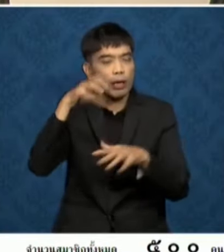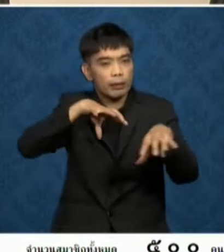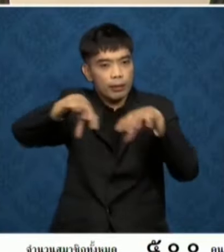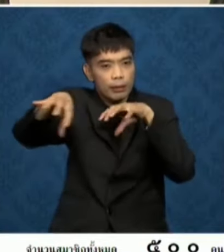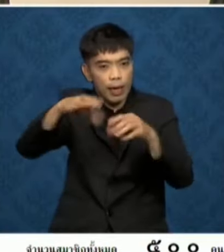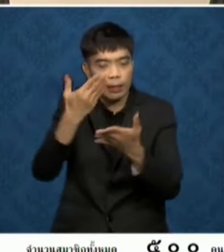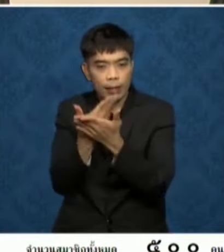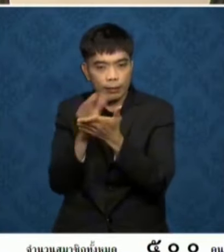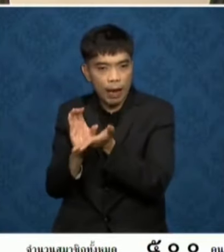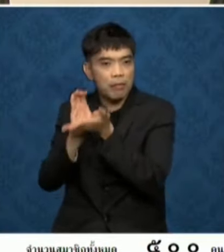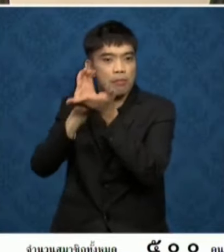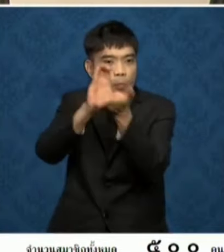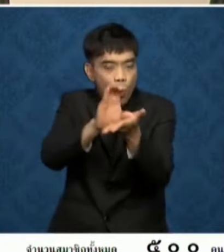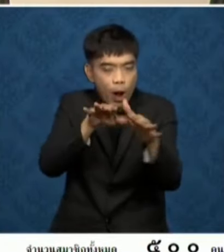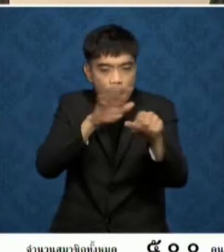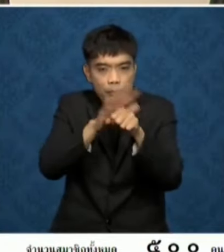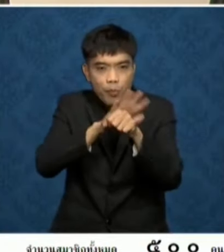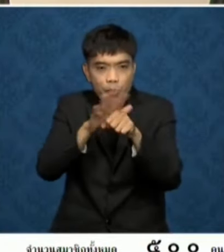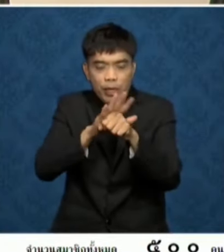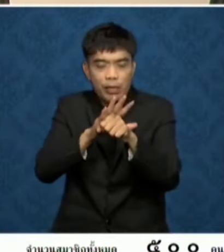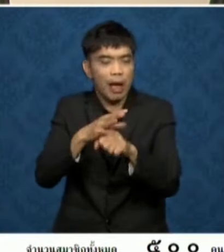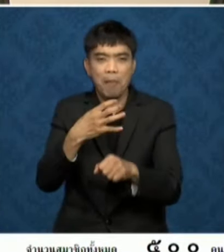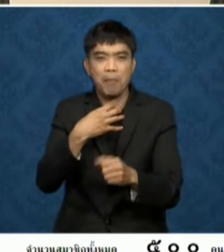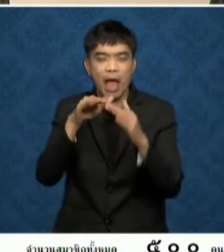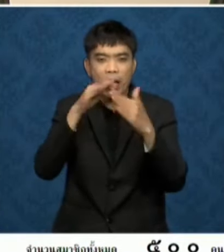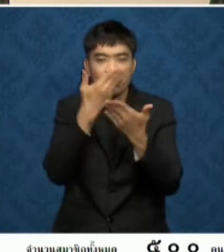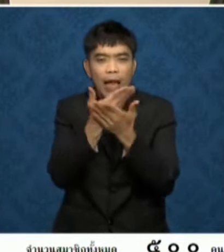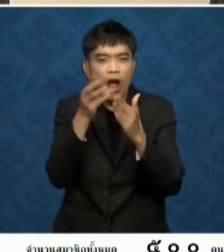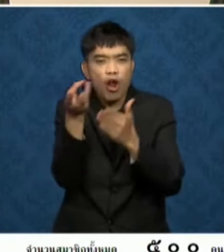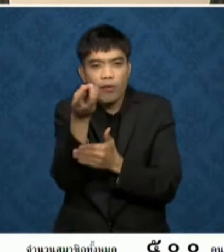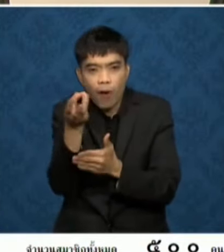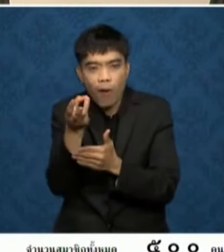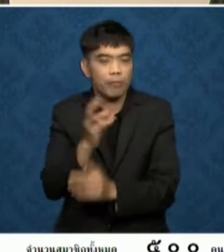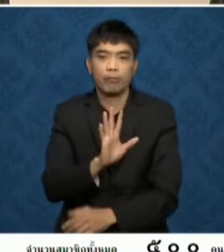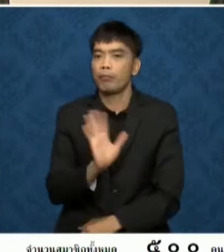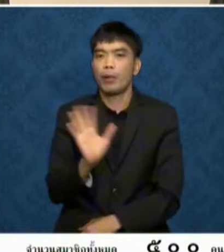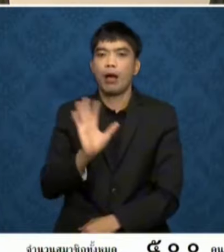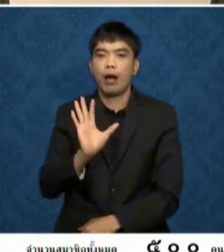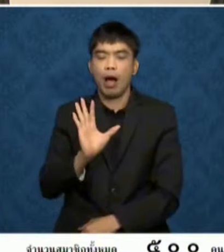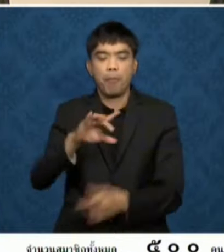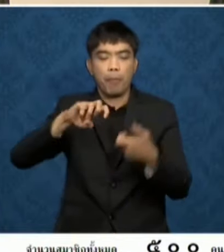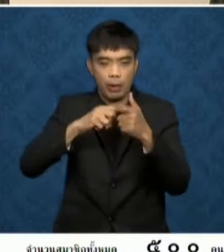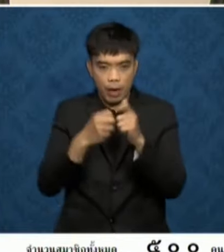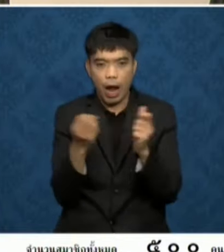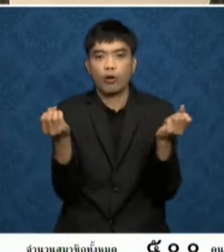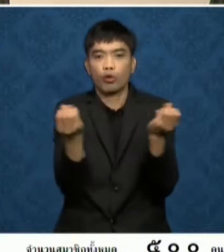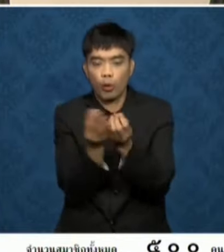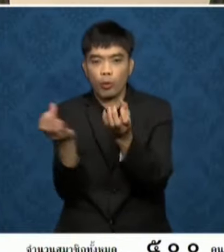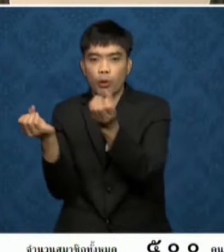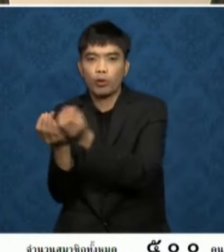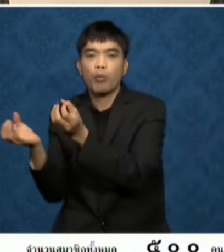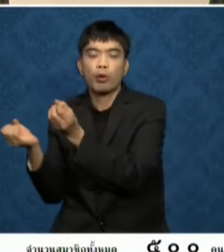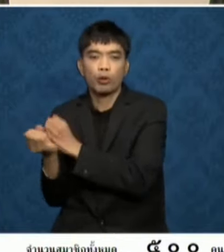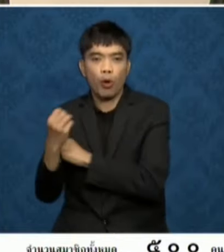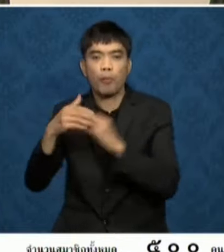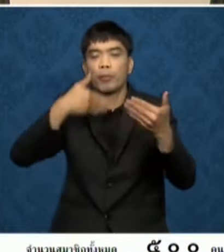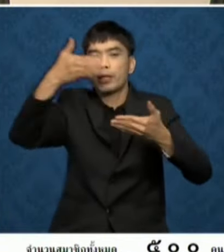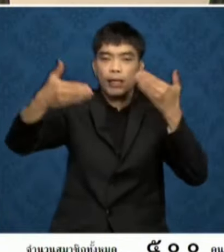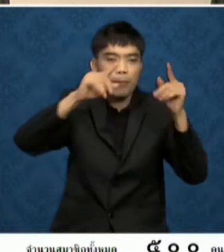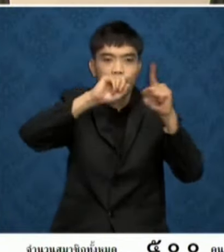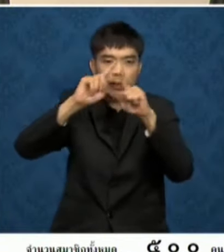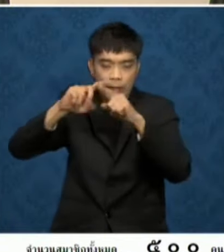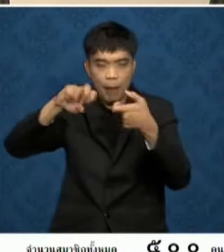แต่ก็ไม่ได้อยากให้เป็นวงเงินที่ต่ำจนเกินไปตึงตัวจนเกินไปจนกระทบกับการดำเนินการกิจกรรมที่จะ